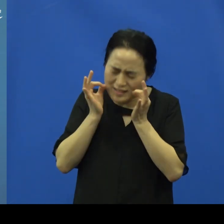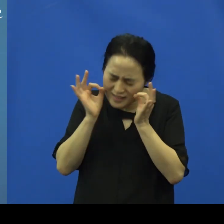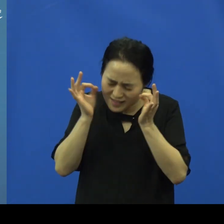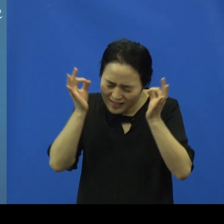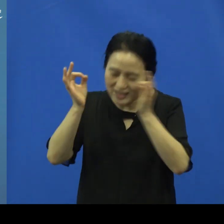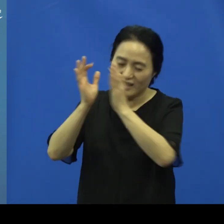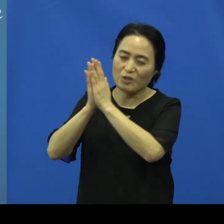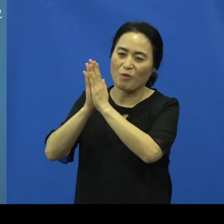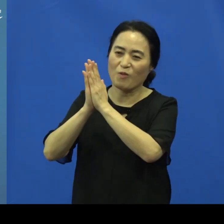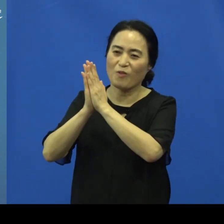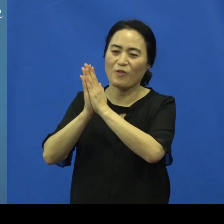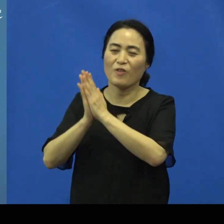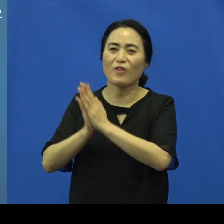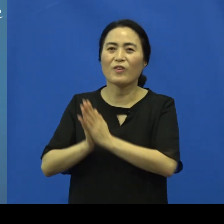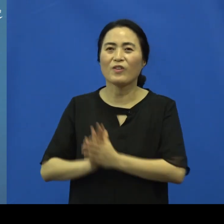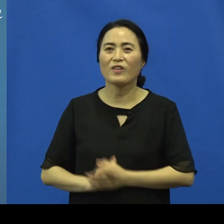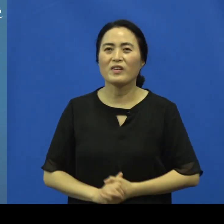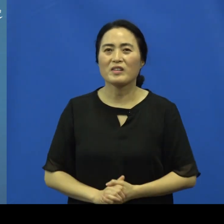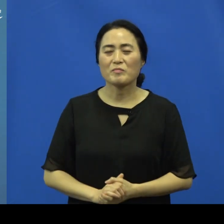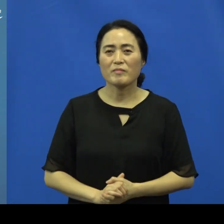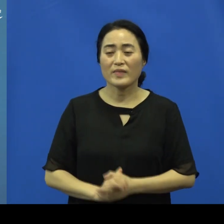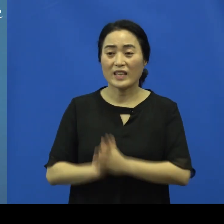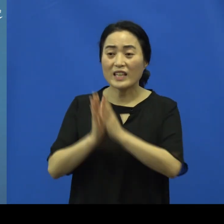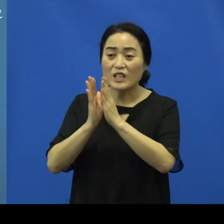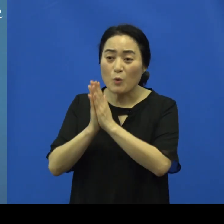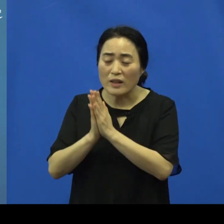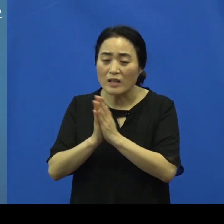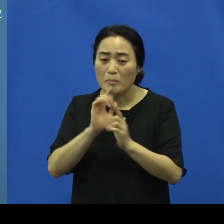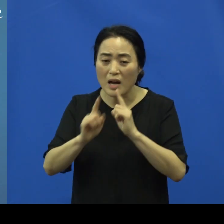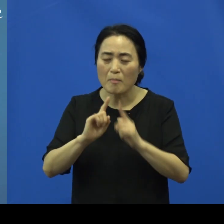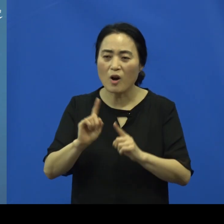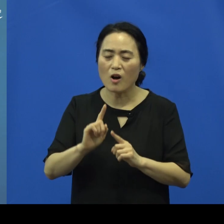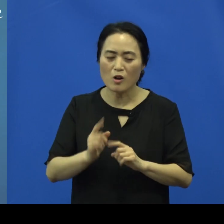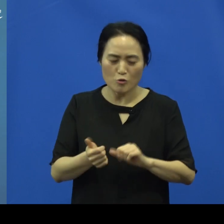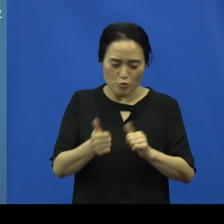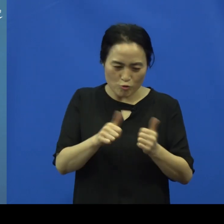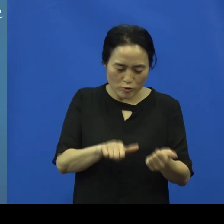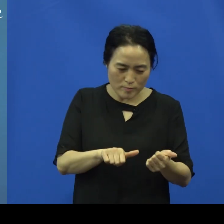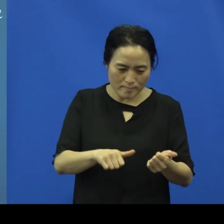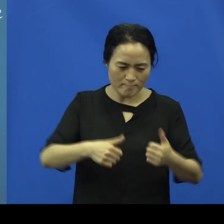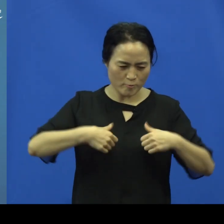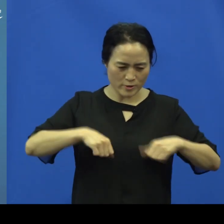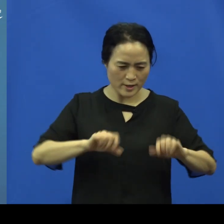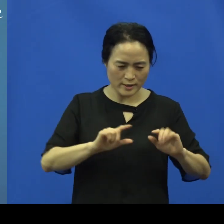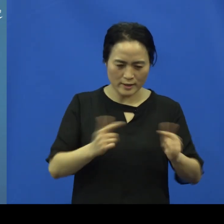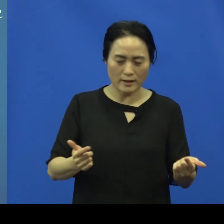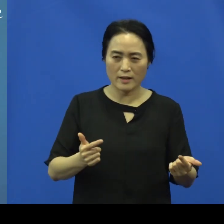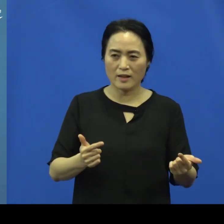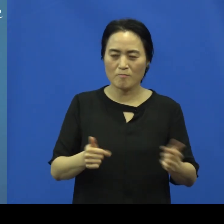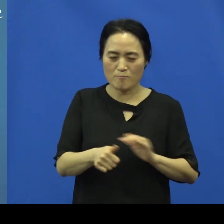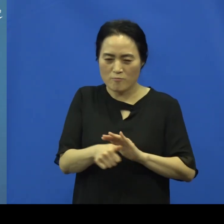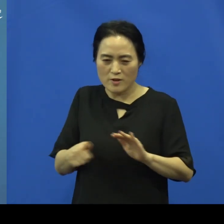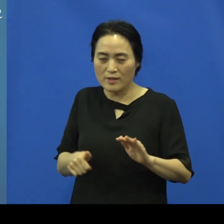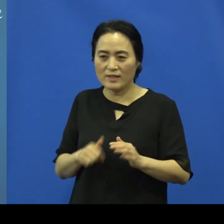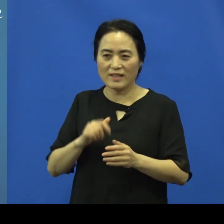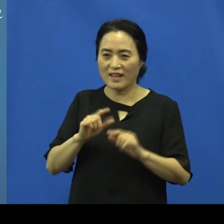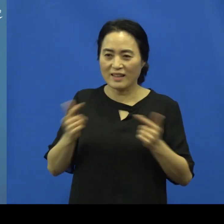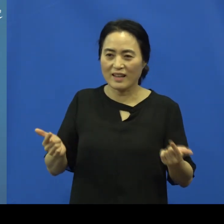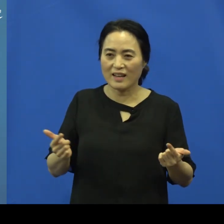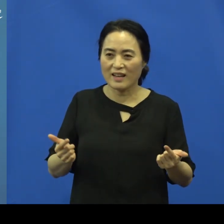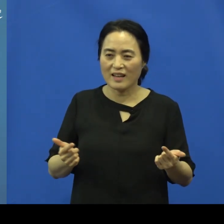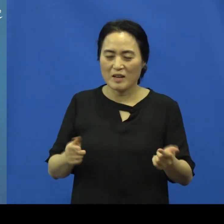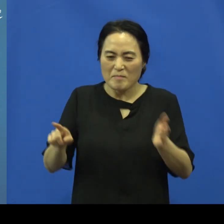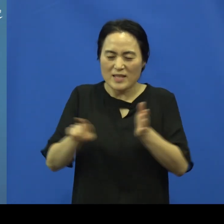기도하는 거죠. 하나님께 기도했다는 말은 뭘까요? 죽음 앞에 물러서지 않았다는 거예요. 믿음을 가지고 있어요.